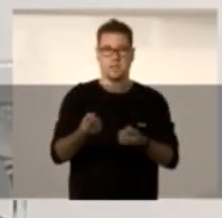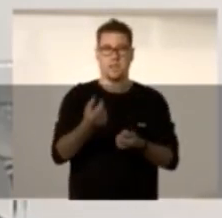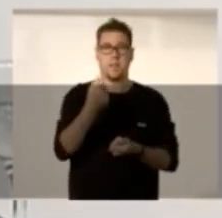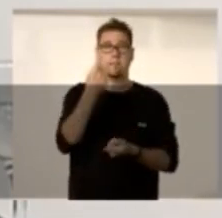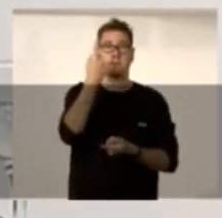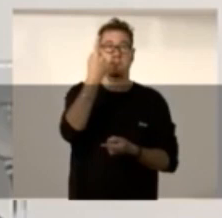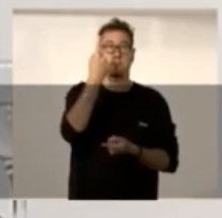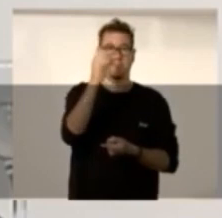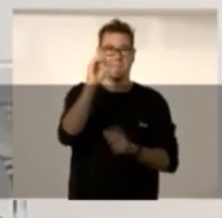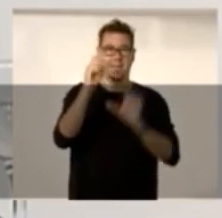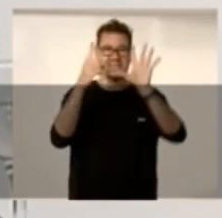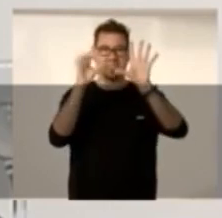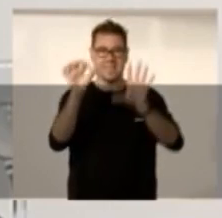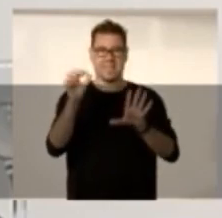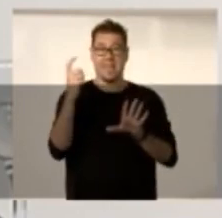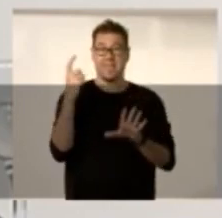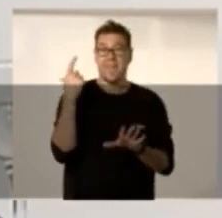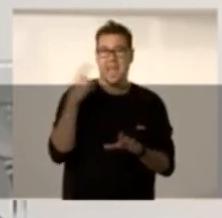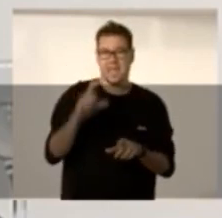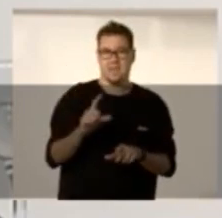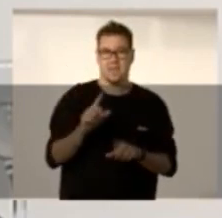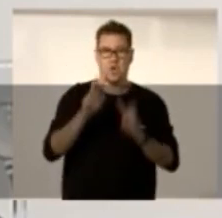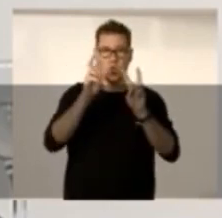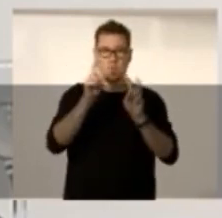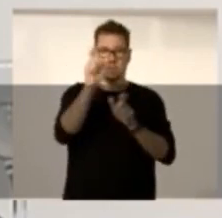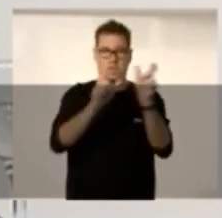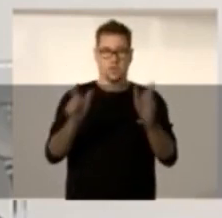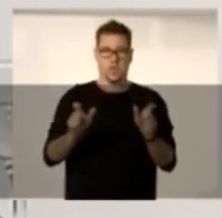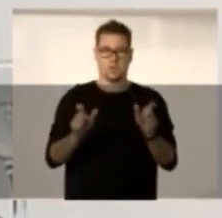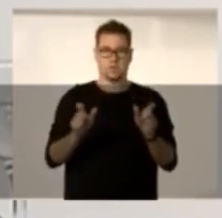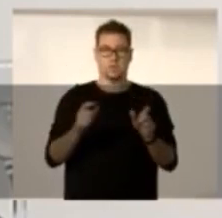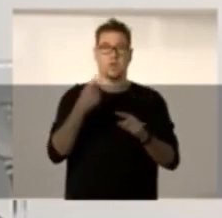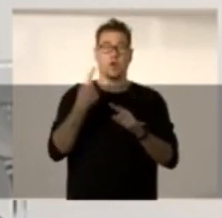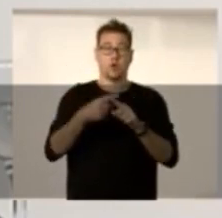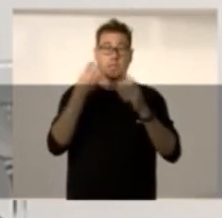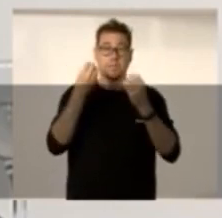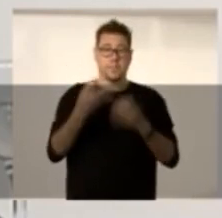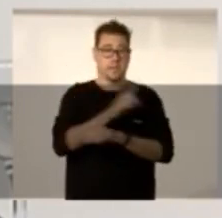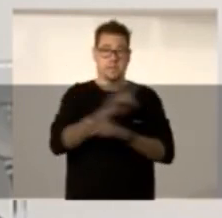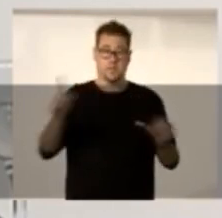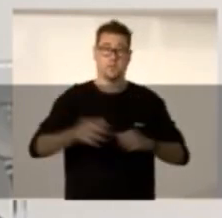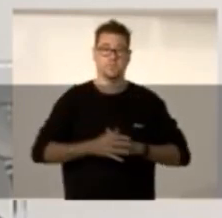1.060 contagis nous en el dia d'ahir. Les coses no van bé.